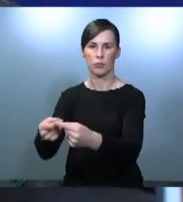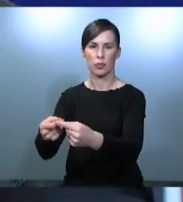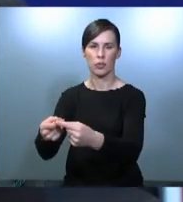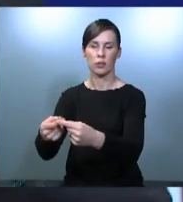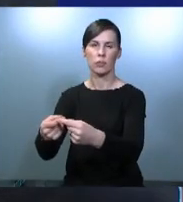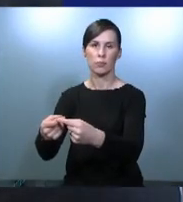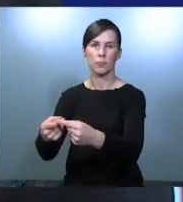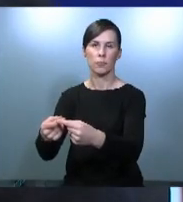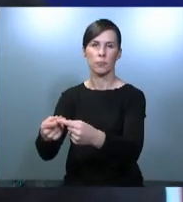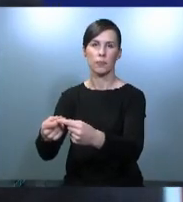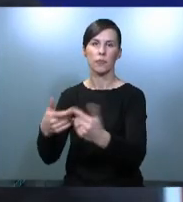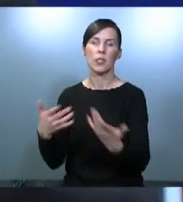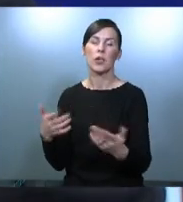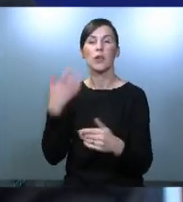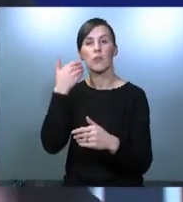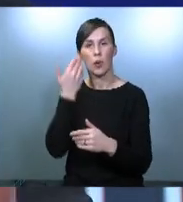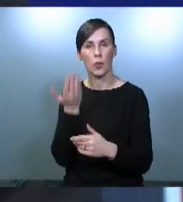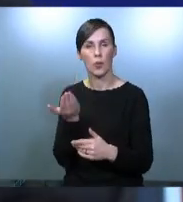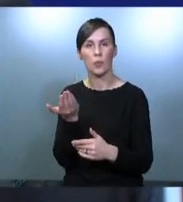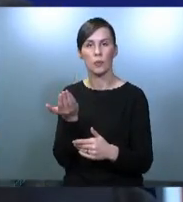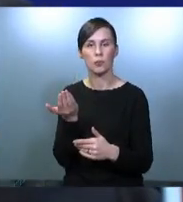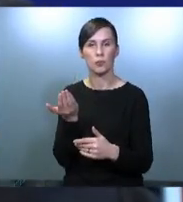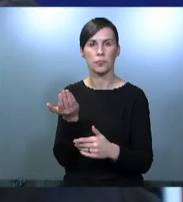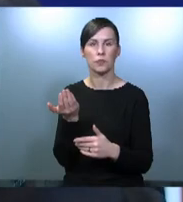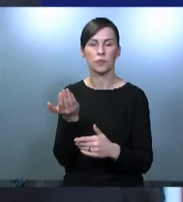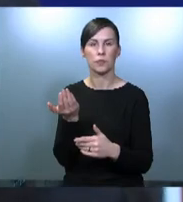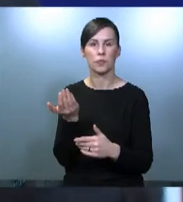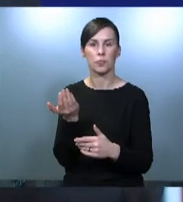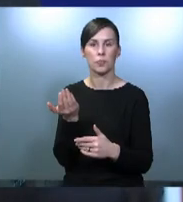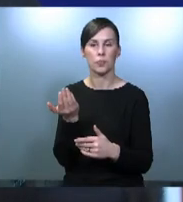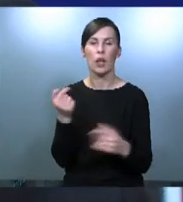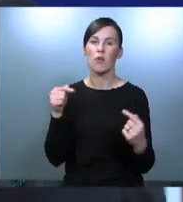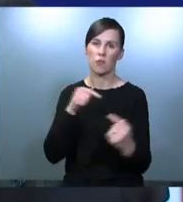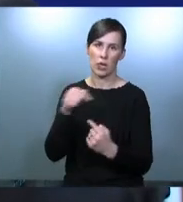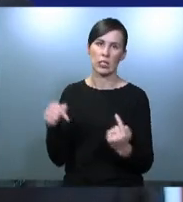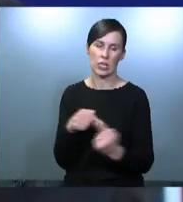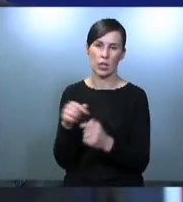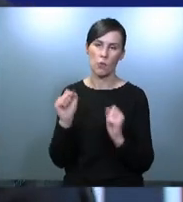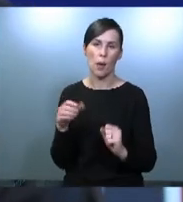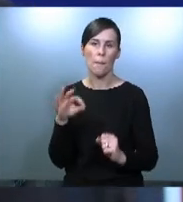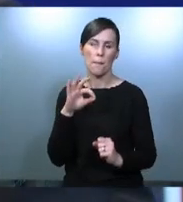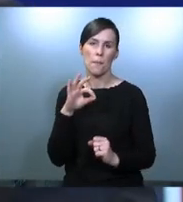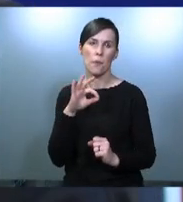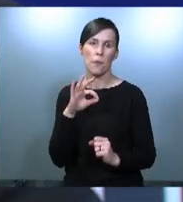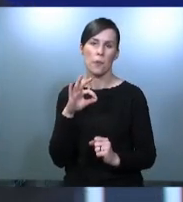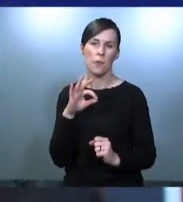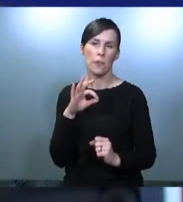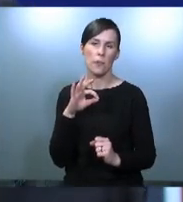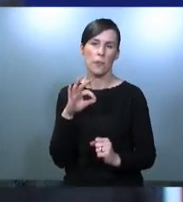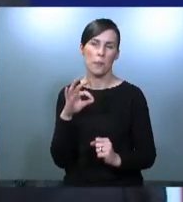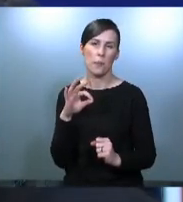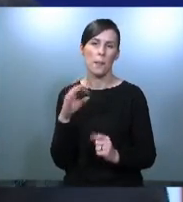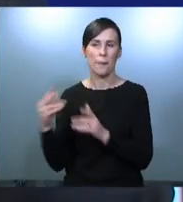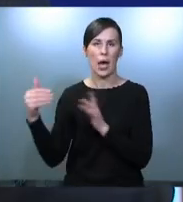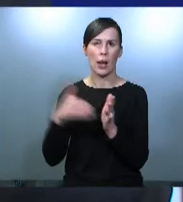atitinkamus mokesčius ir tuomet, reiškia, tie verslininkai, kurie galėtų pasinaudoti mokesčių mokėtojų pagalbą ir